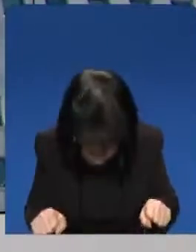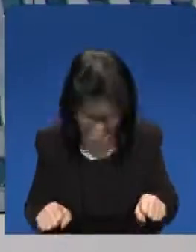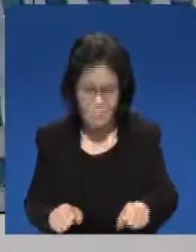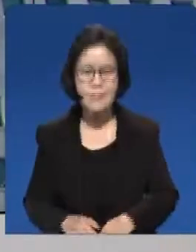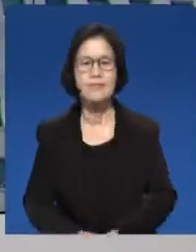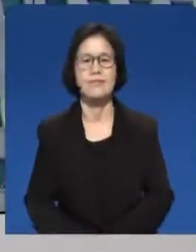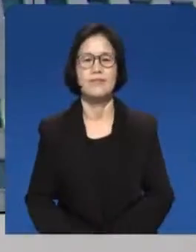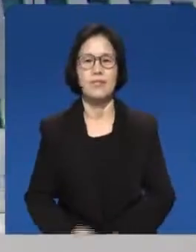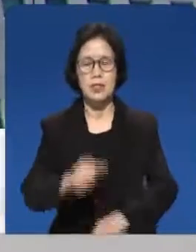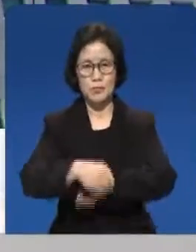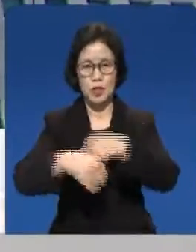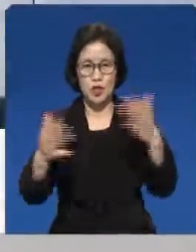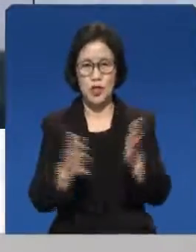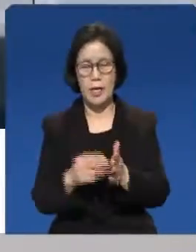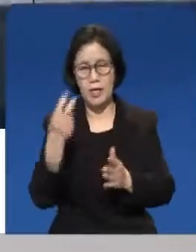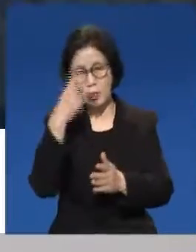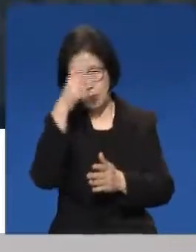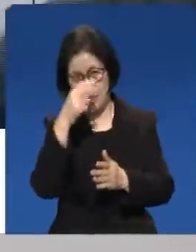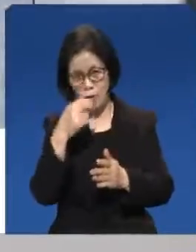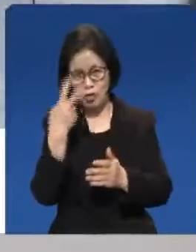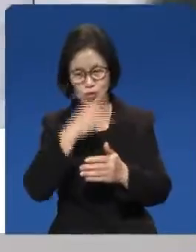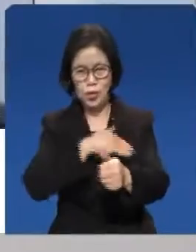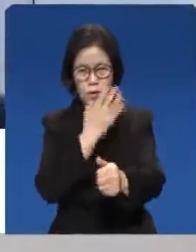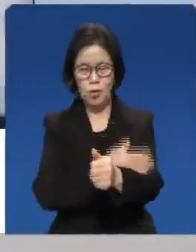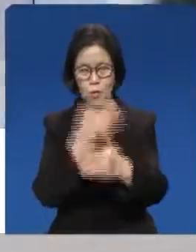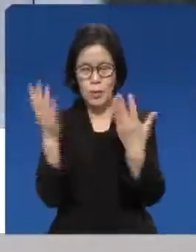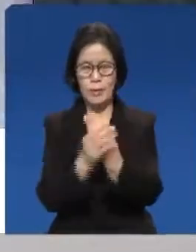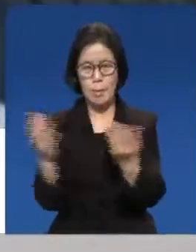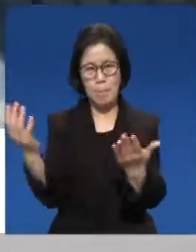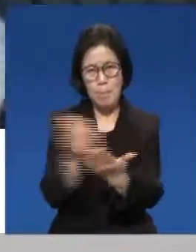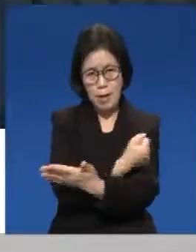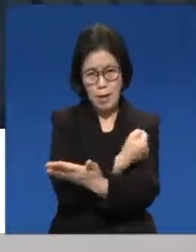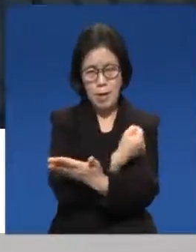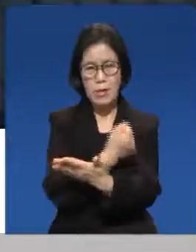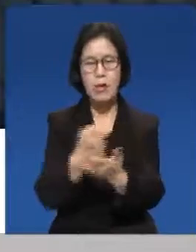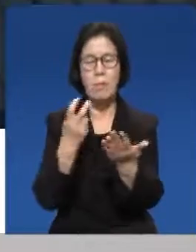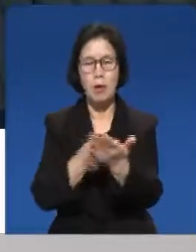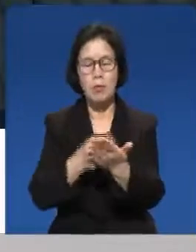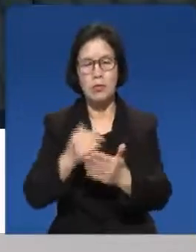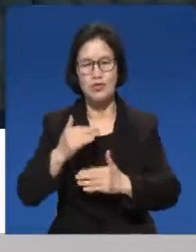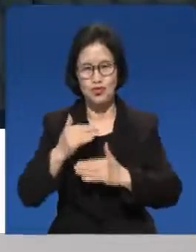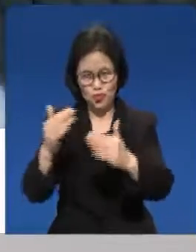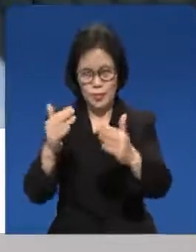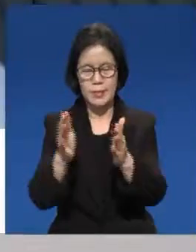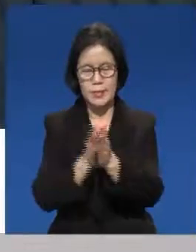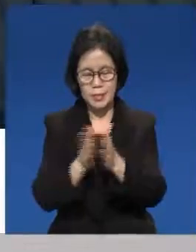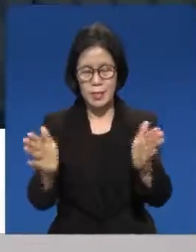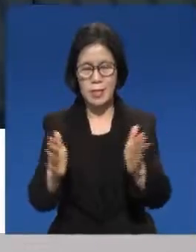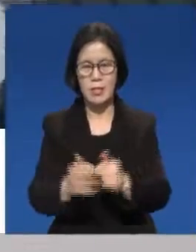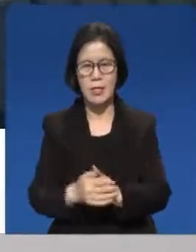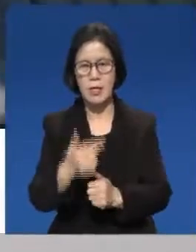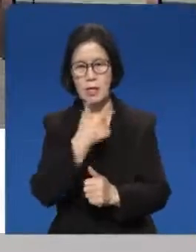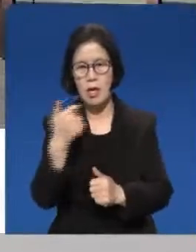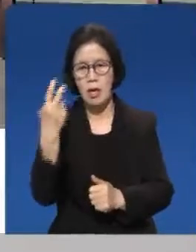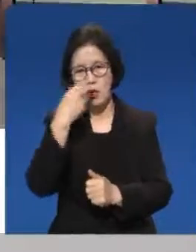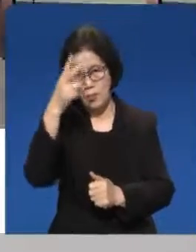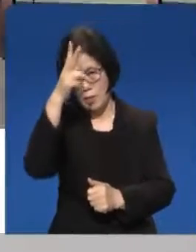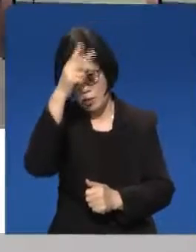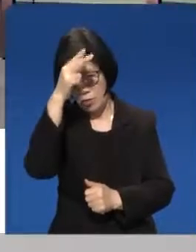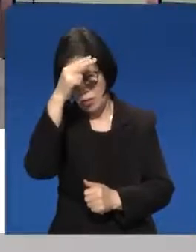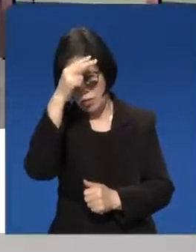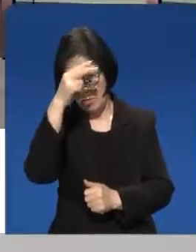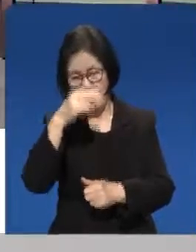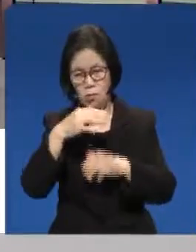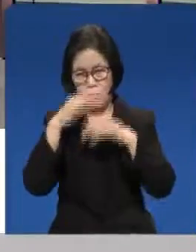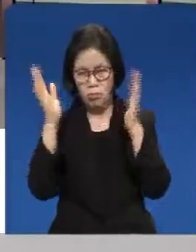이 더불어 민주당이 검찰 수사권을 완전 팍 타라는 이른바 검소한 박 법안 추진 에 본격화 하자 대검찰청 2 공식 반대 입장을